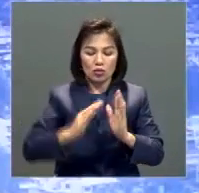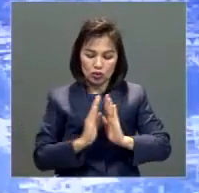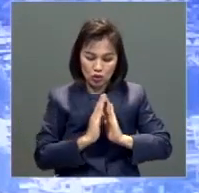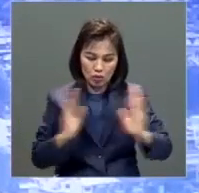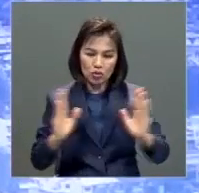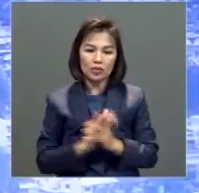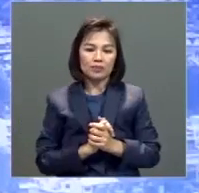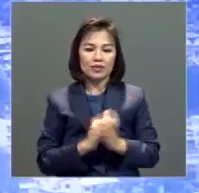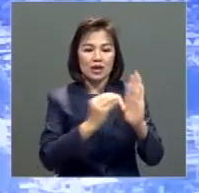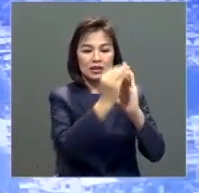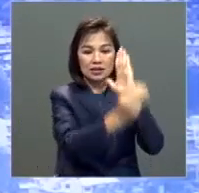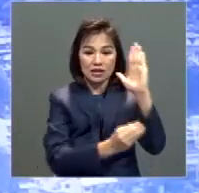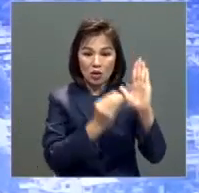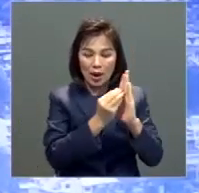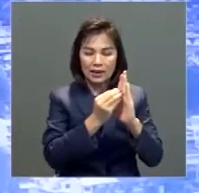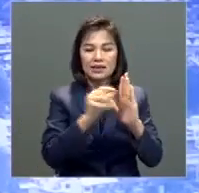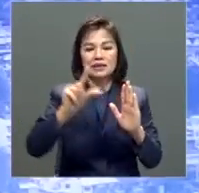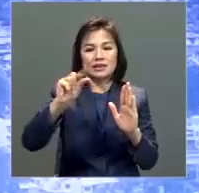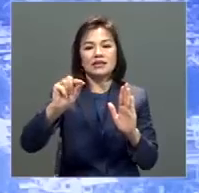เอ่อไม่ชนแล้วก็ผู้ที่ดูแลทุกๆด้านนะครับของสั่ง10 27